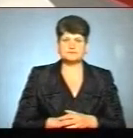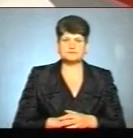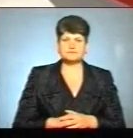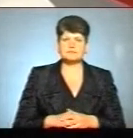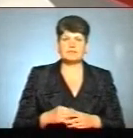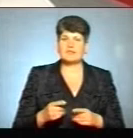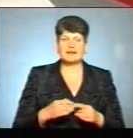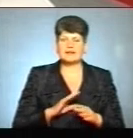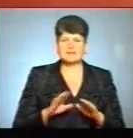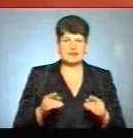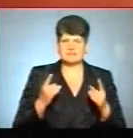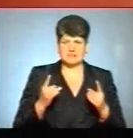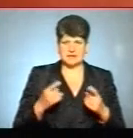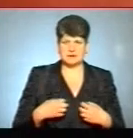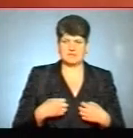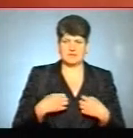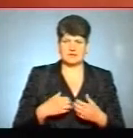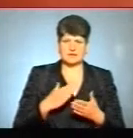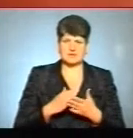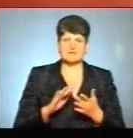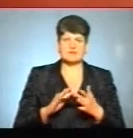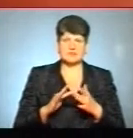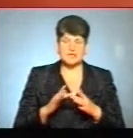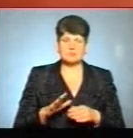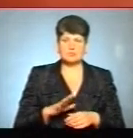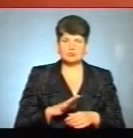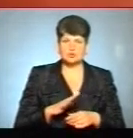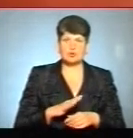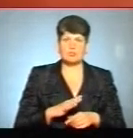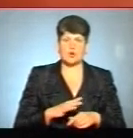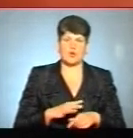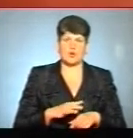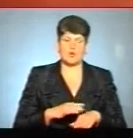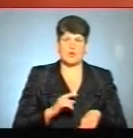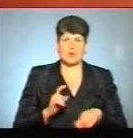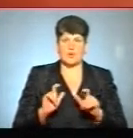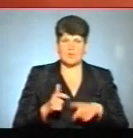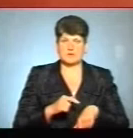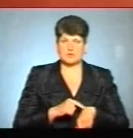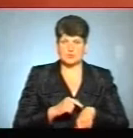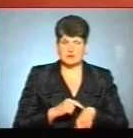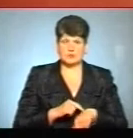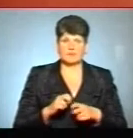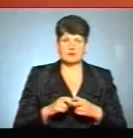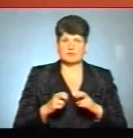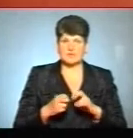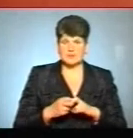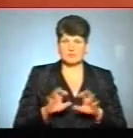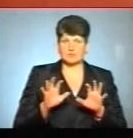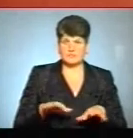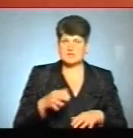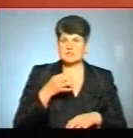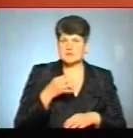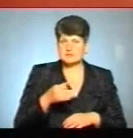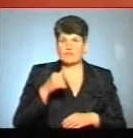невелика паніка, можемо сказати, є навіть в соцмережах, тому що йшлося про комендантську годину. Власне, міський голова Івано-Франківська вчора сказав, що в нас